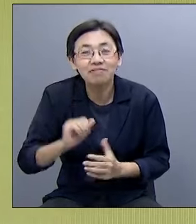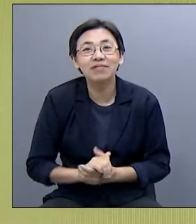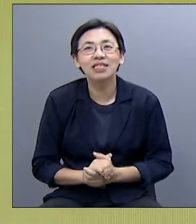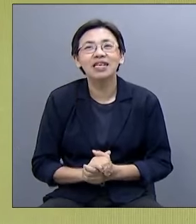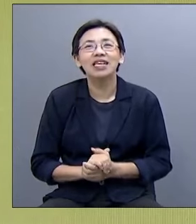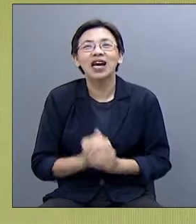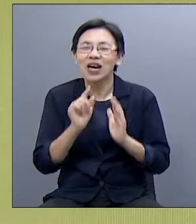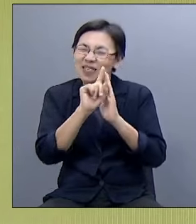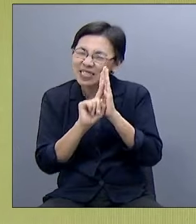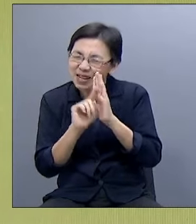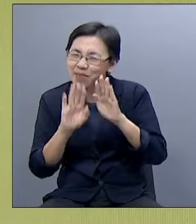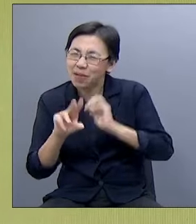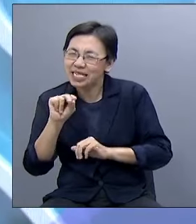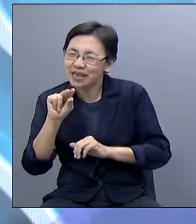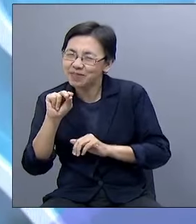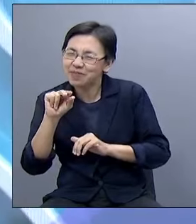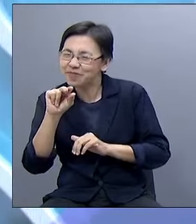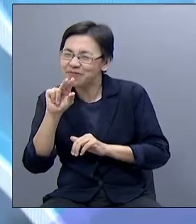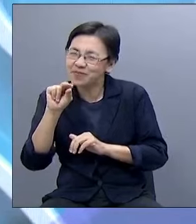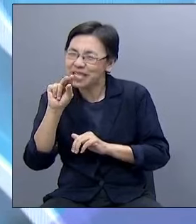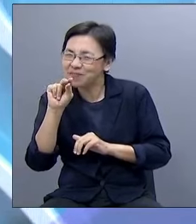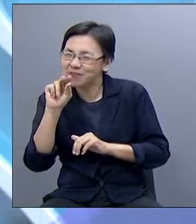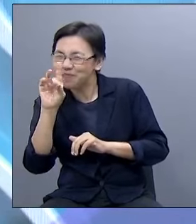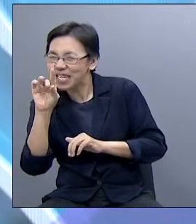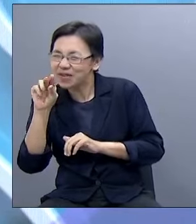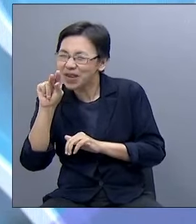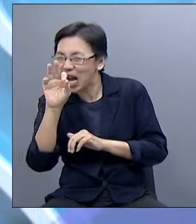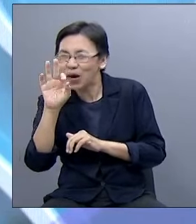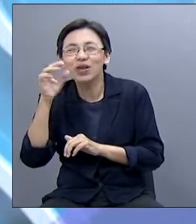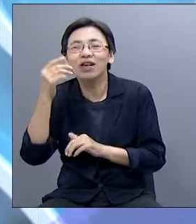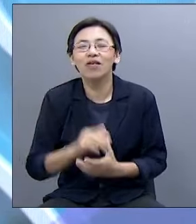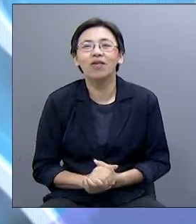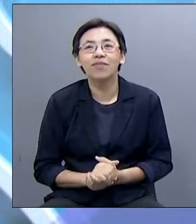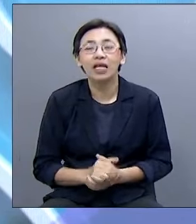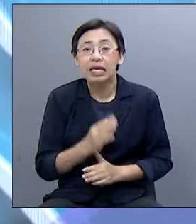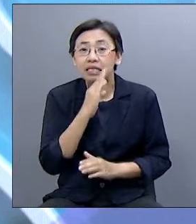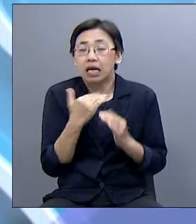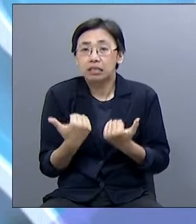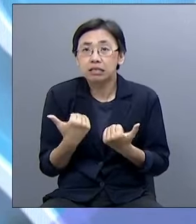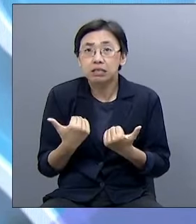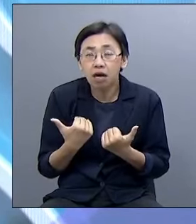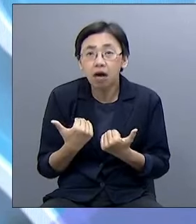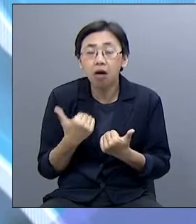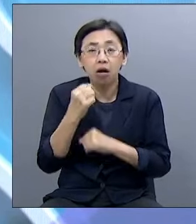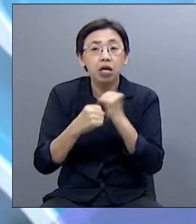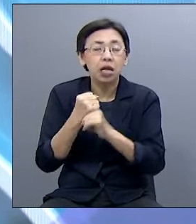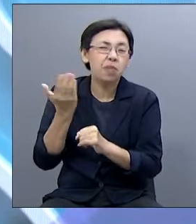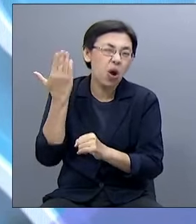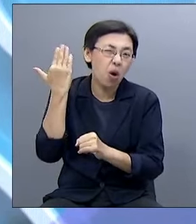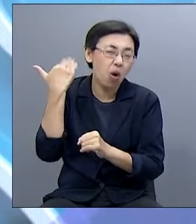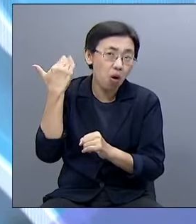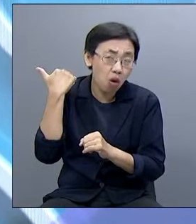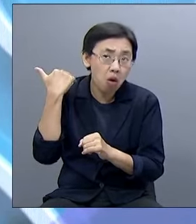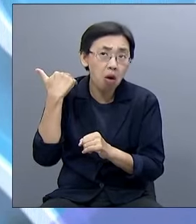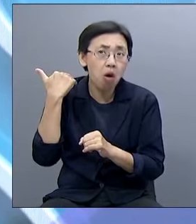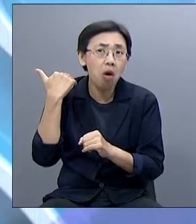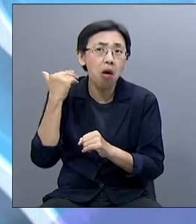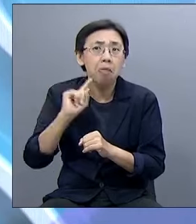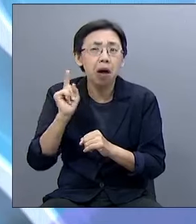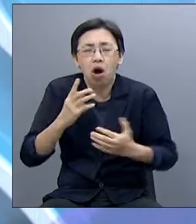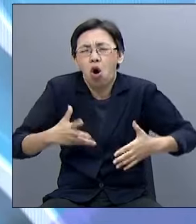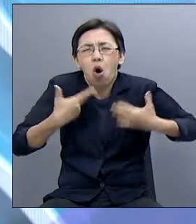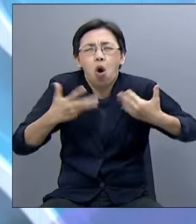าณสัก30ปลายๆ คือมันค่อนข้างผิดปกตินะจริงๆเนี่ยถ้าเป็นช่วงเนี้ยถ้าเป็นปีก่อนๆเนี่ยมันจะเริ่มไม่ค่อยร้อน